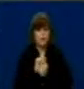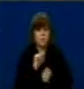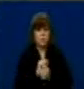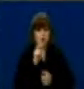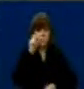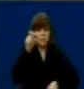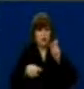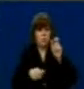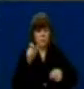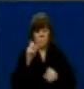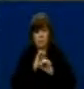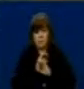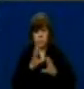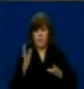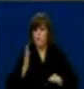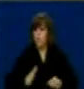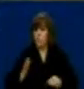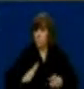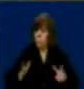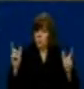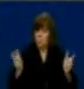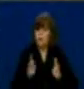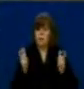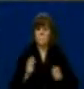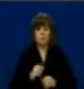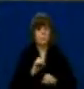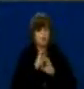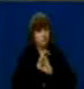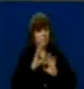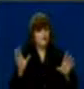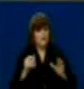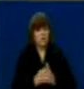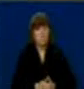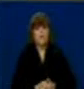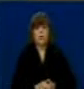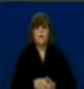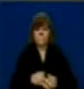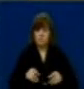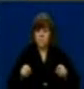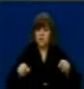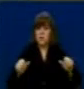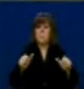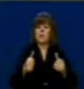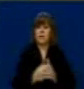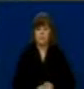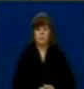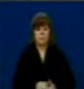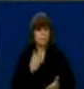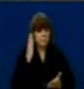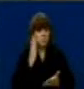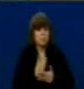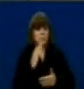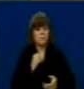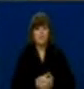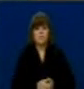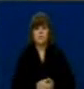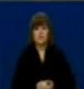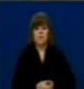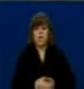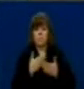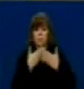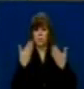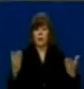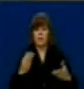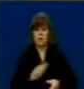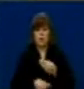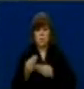popullit, nuk ka të bëjë me kulturën e shoqërisë, nuk ka të bëjë me gjeologjinë e territorit, por mbi të gjitha e para së gjithash ka të bëjë me modelin